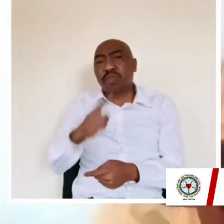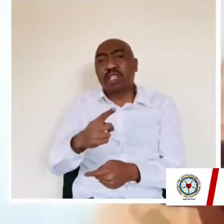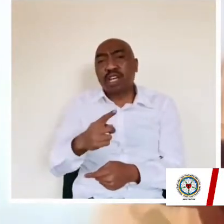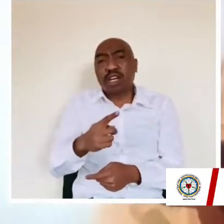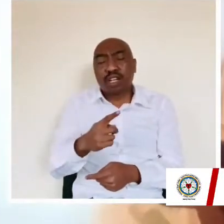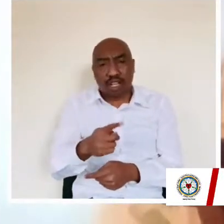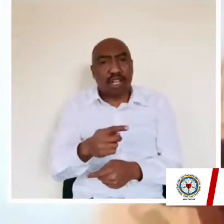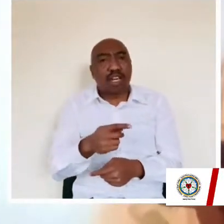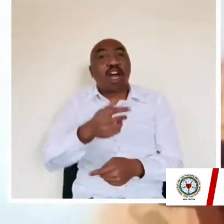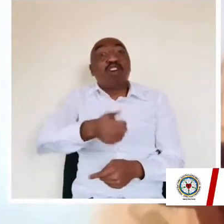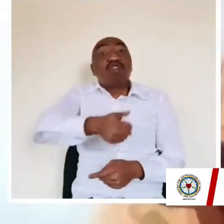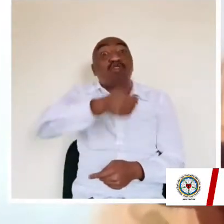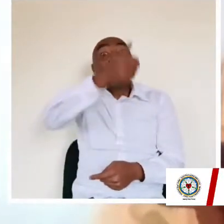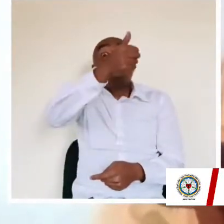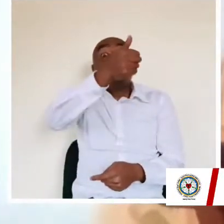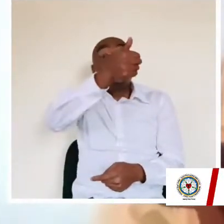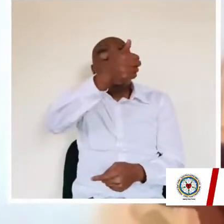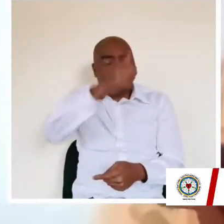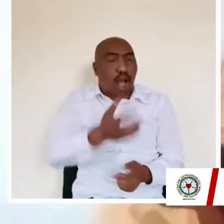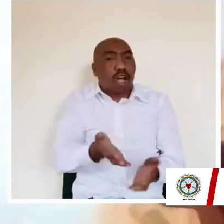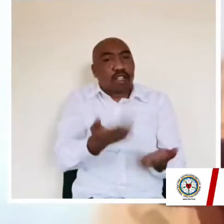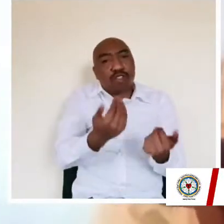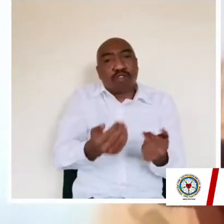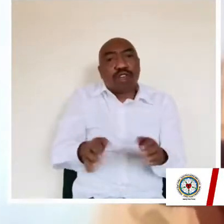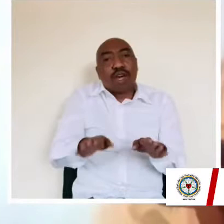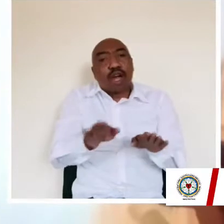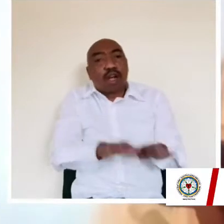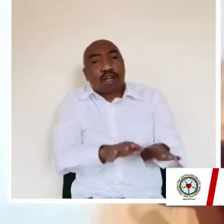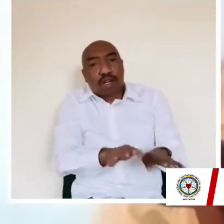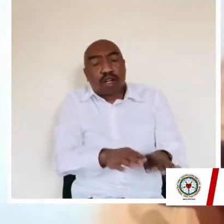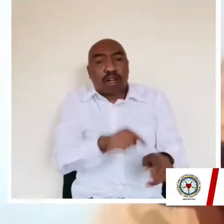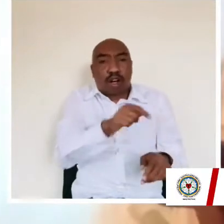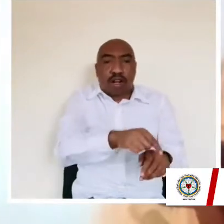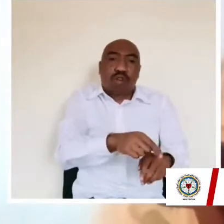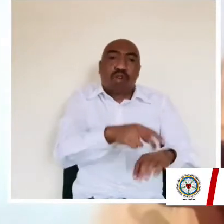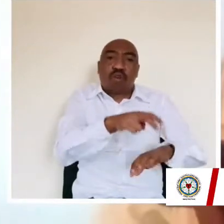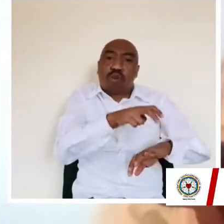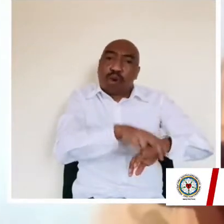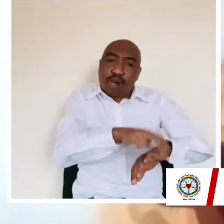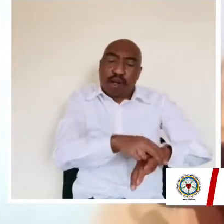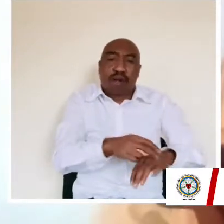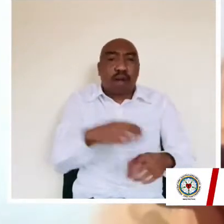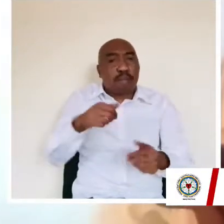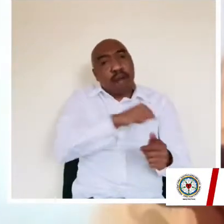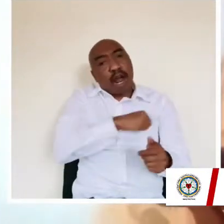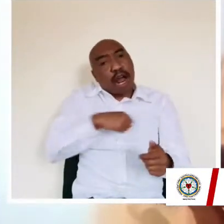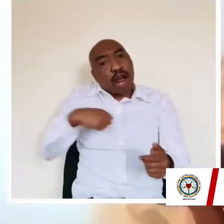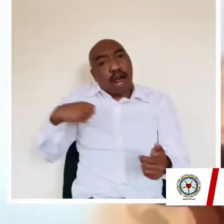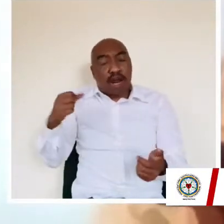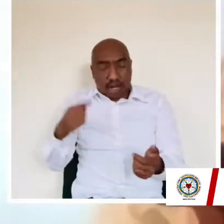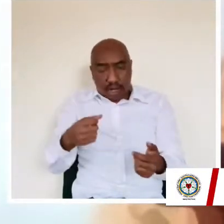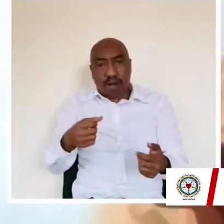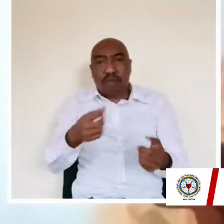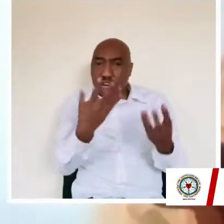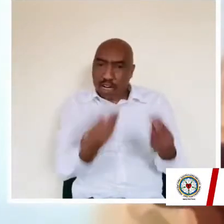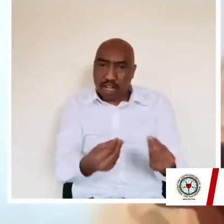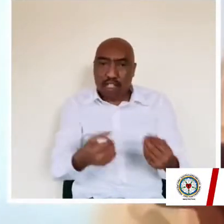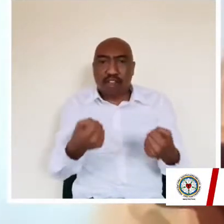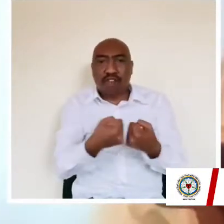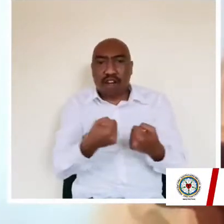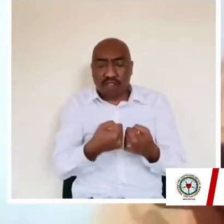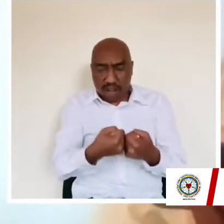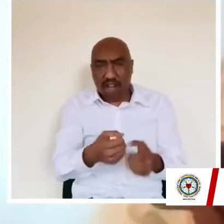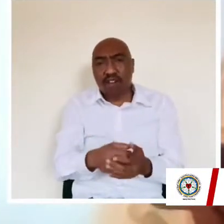mon Seigneur, viens siéger à ma droite, jusqu'à ce que je mette tes ennemis sous tes pieds. » Si donc David l'appelle